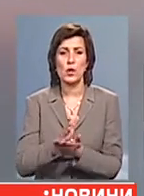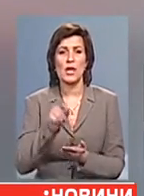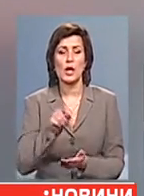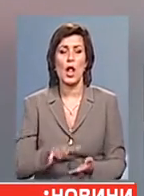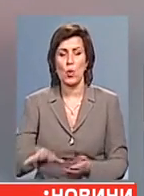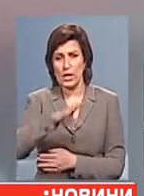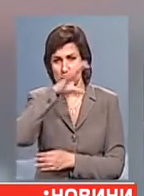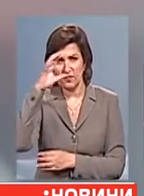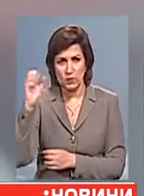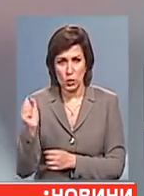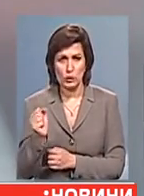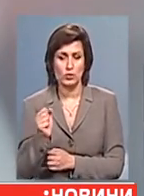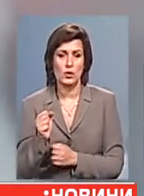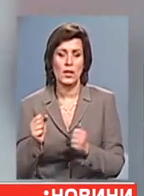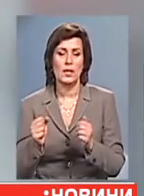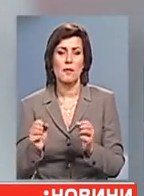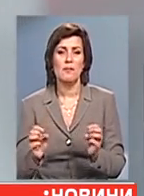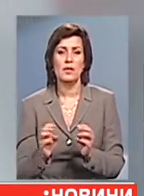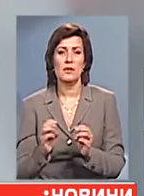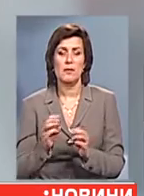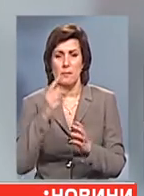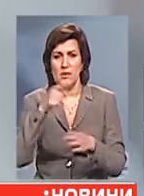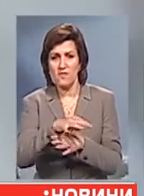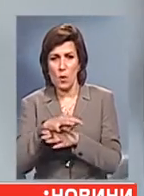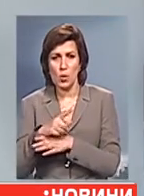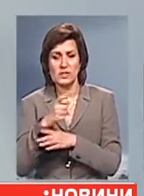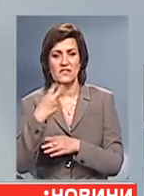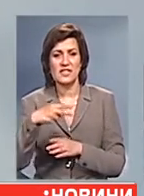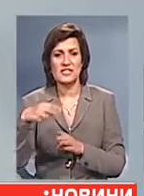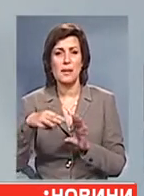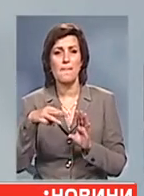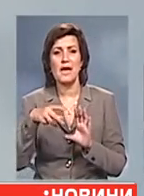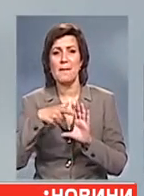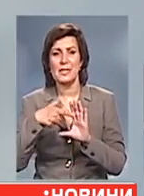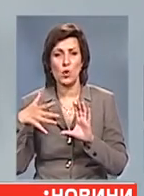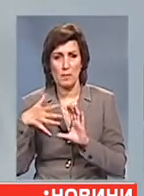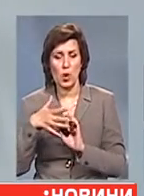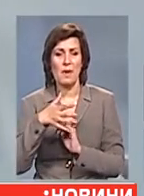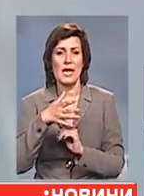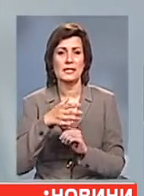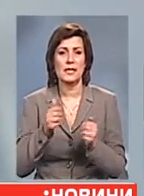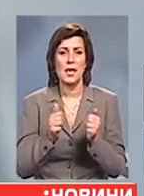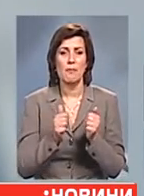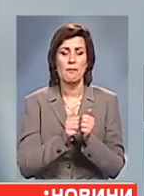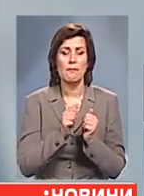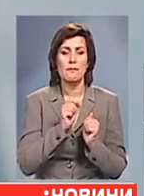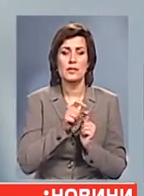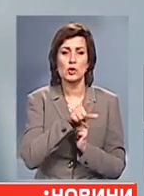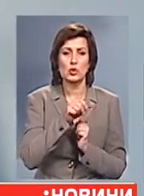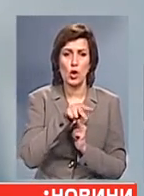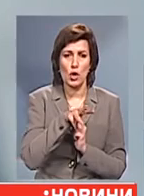Луганщині вночі під вогонь 120-мм мінометів потрапили позиції сил АТО поблизу міста Золоте. А